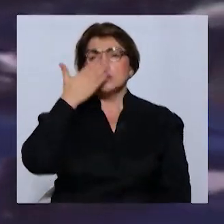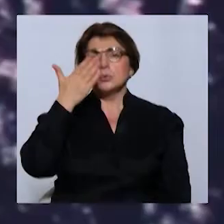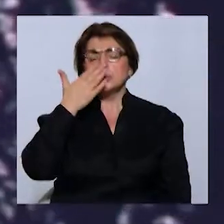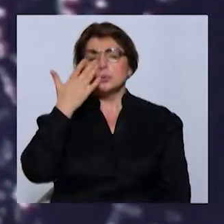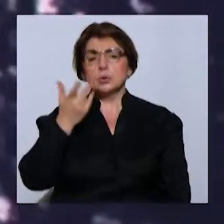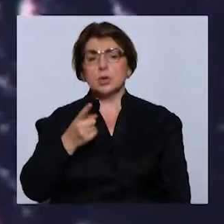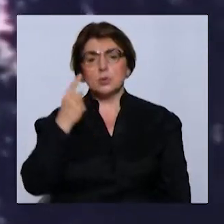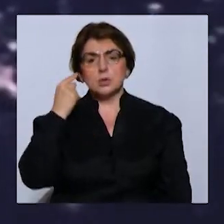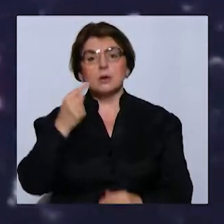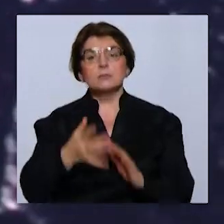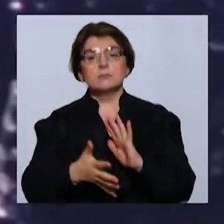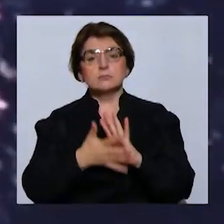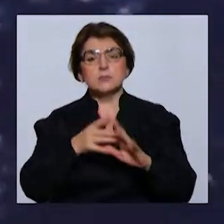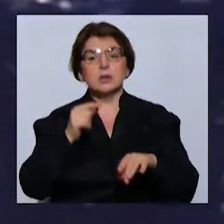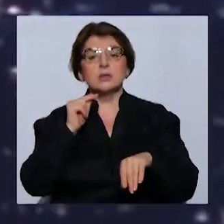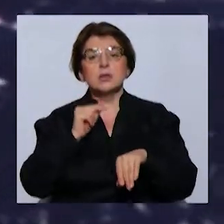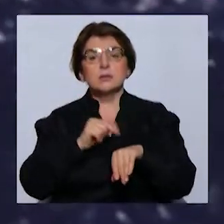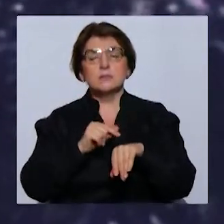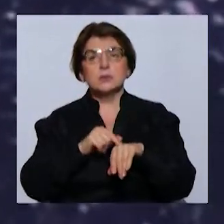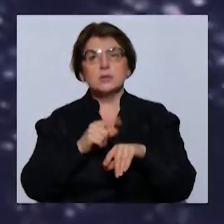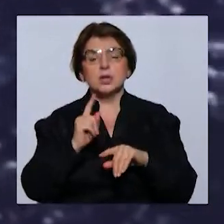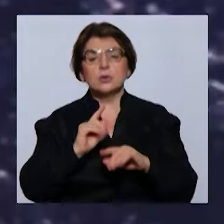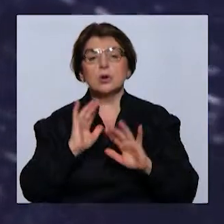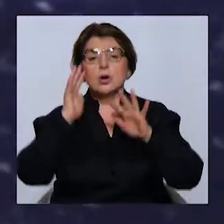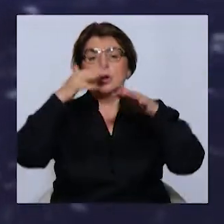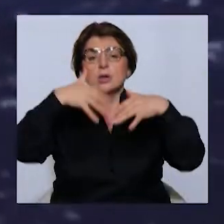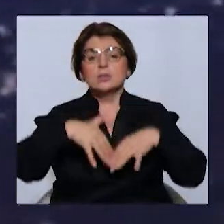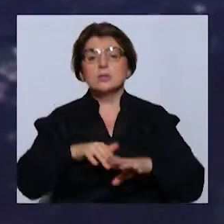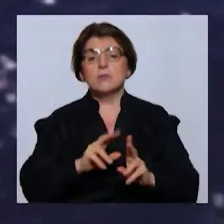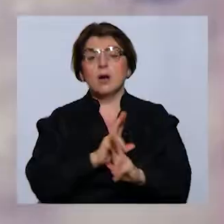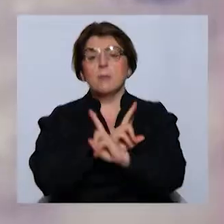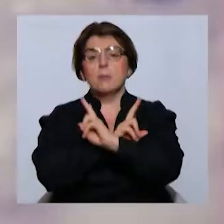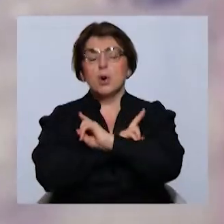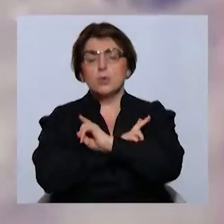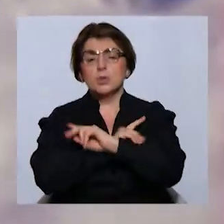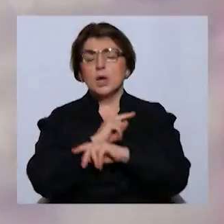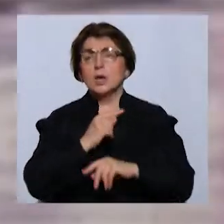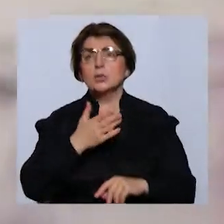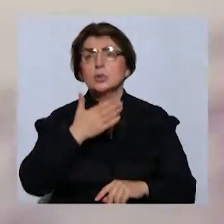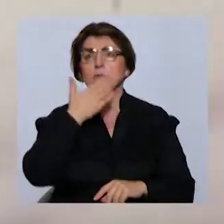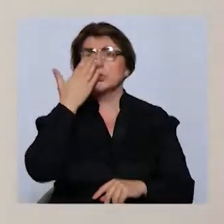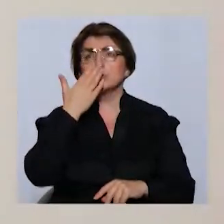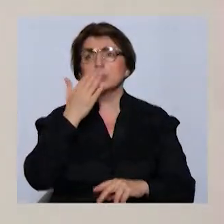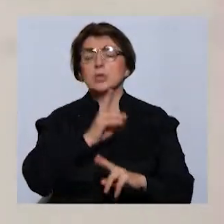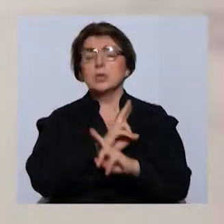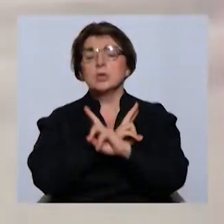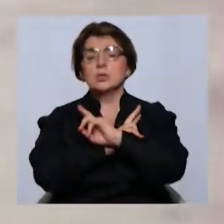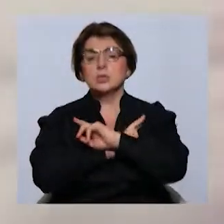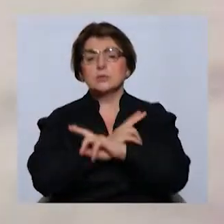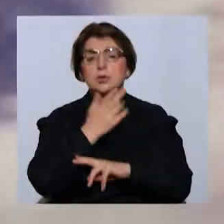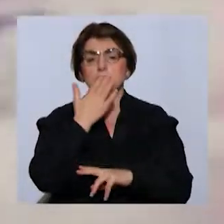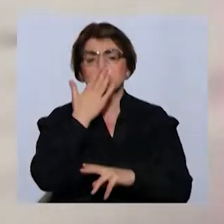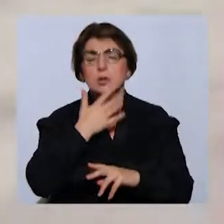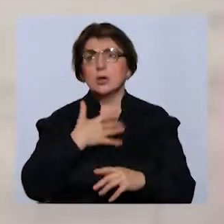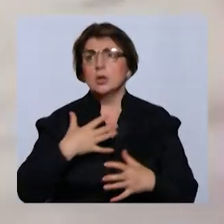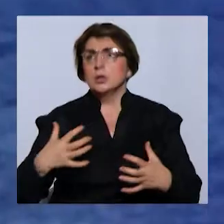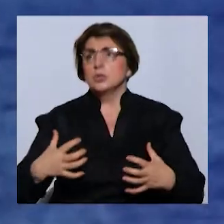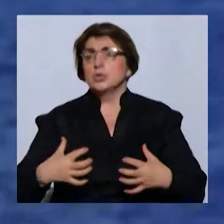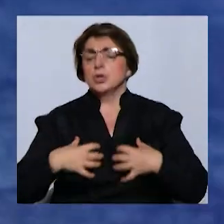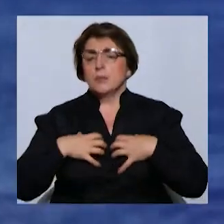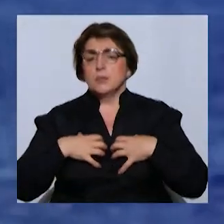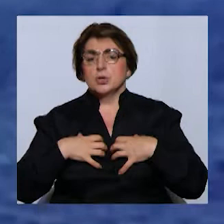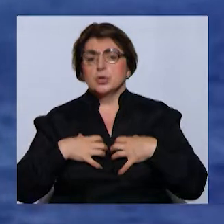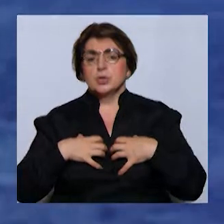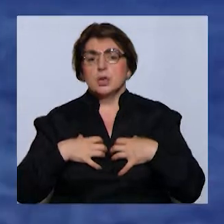და მივხვდი რომ ზღვა მოკვდა და ეს სუნი სიკვდილის სუნი იყო დამეუფლა სასორწაკვეთა შიში